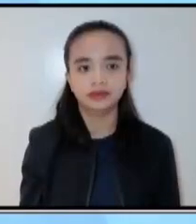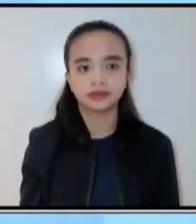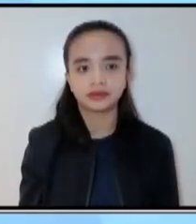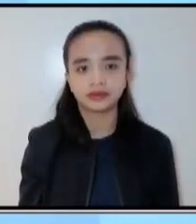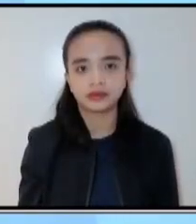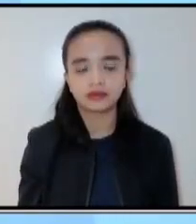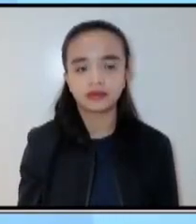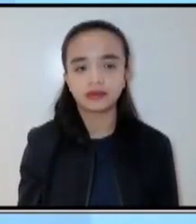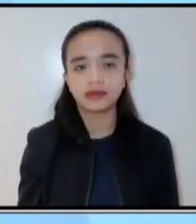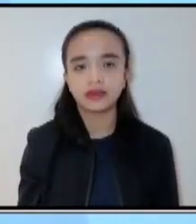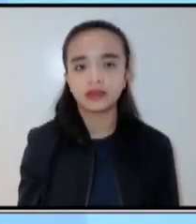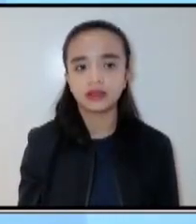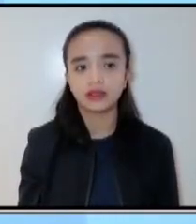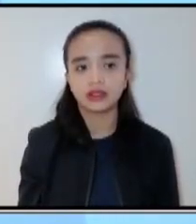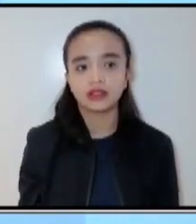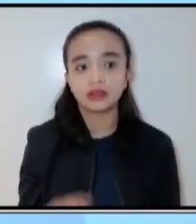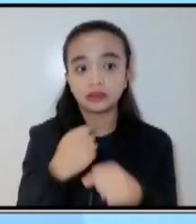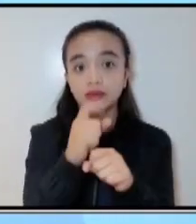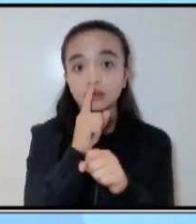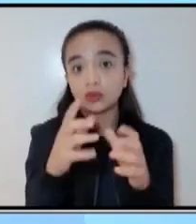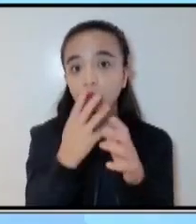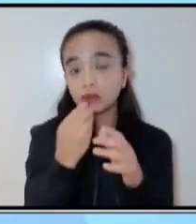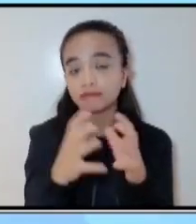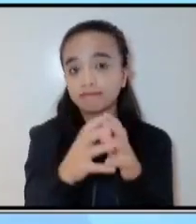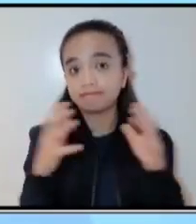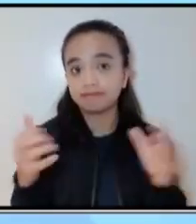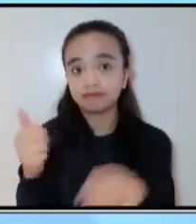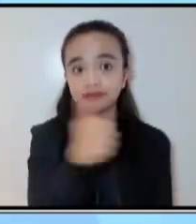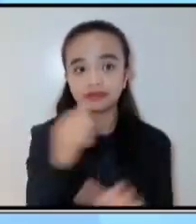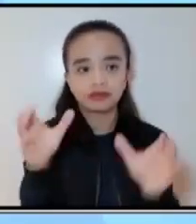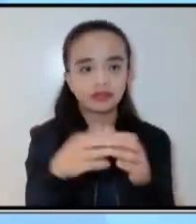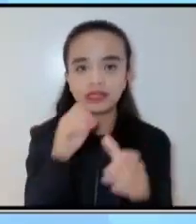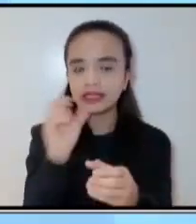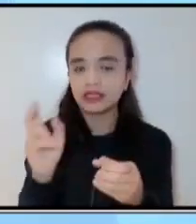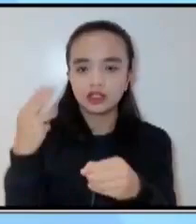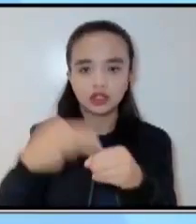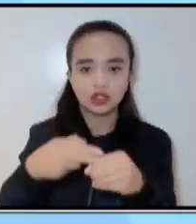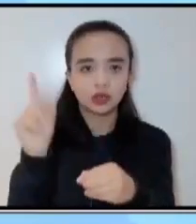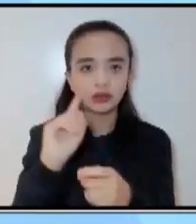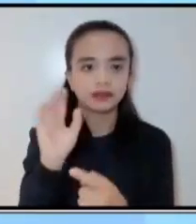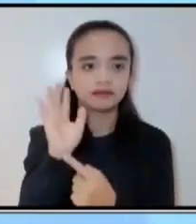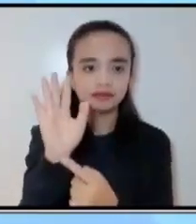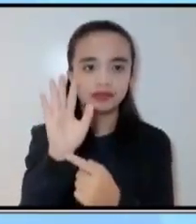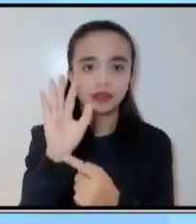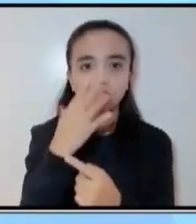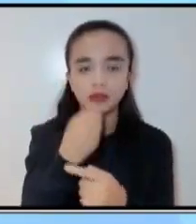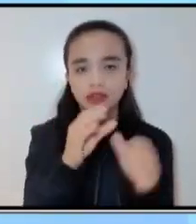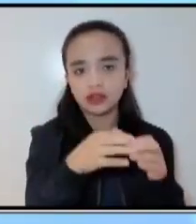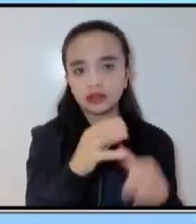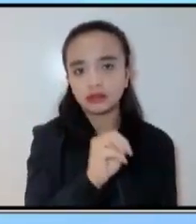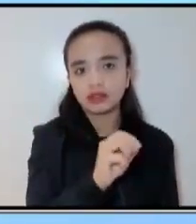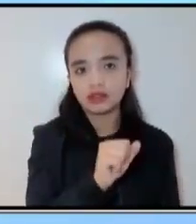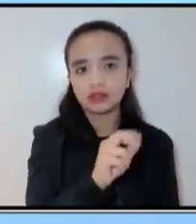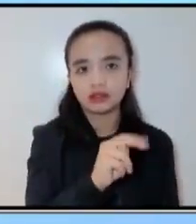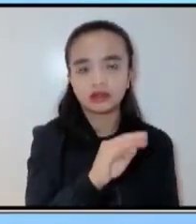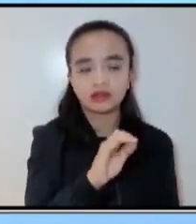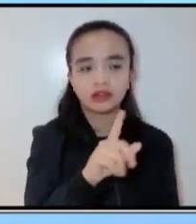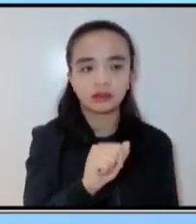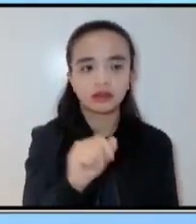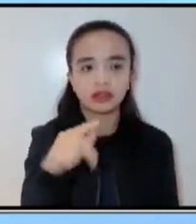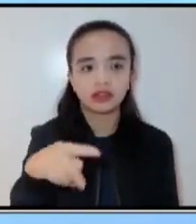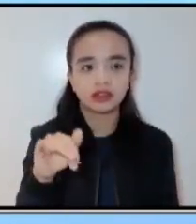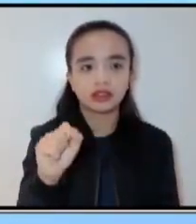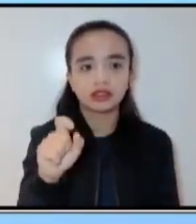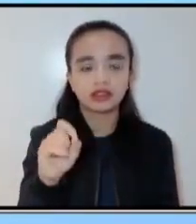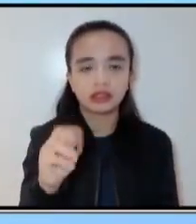Tiniyak ng malalaking transport groups na hindi sila lalahok sa kinasangkilos protesta ng grupong Piston at Manibela. Ayon kay Obet Martin ng